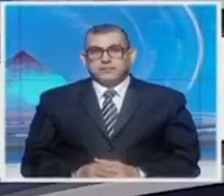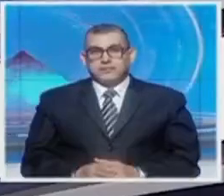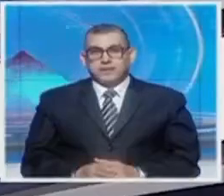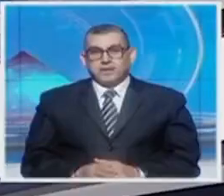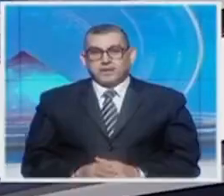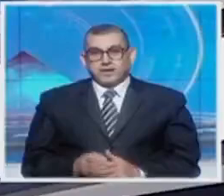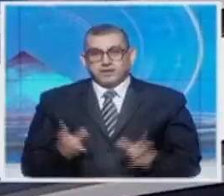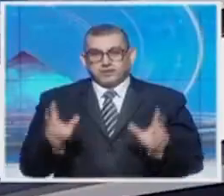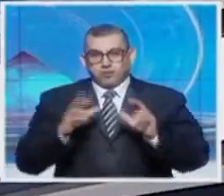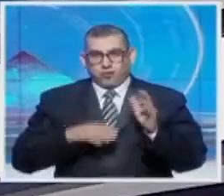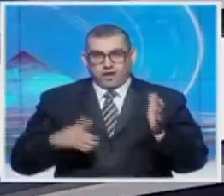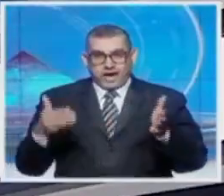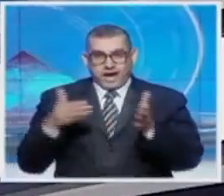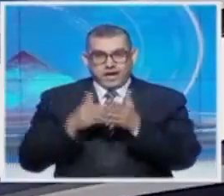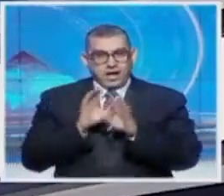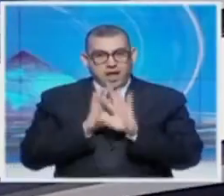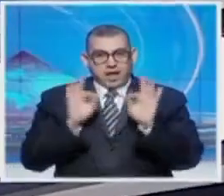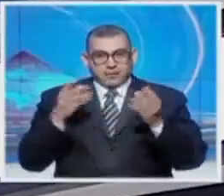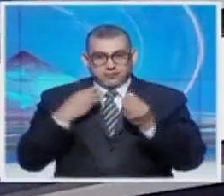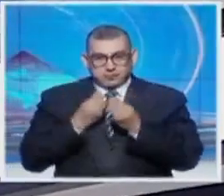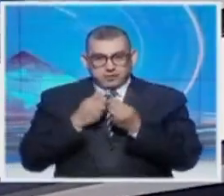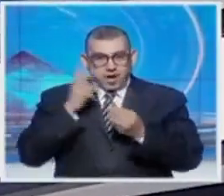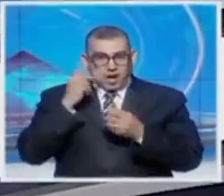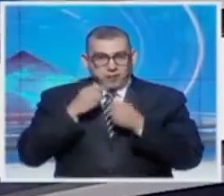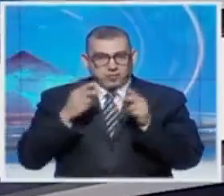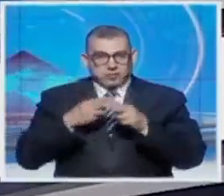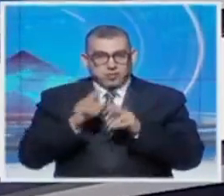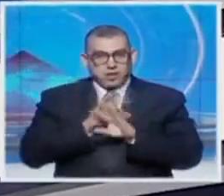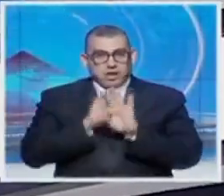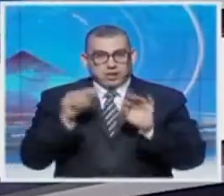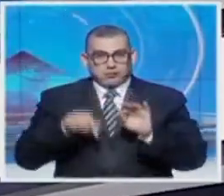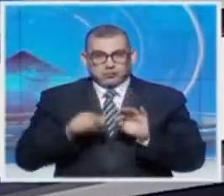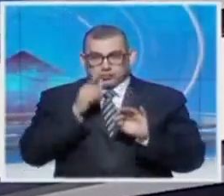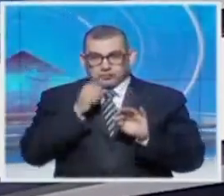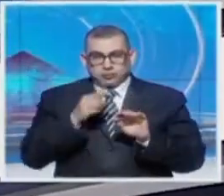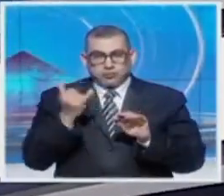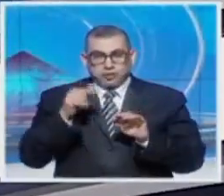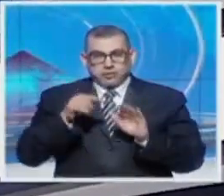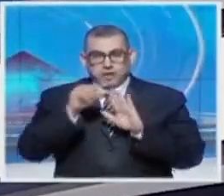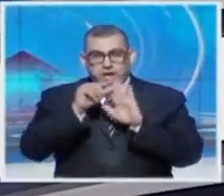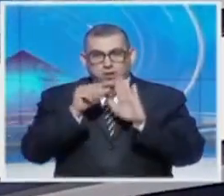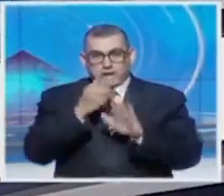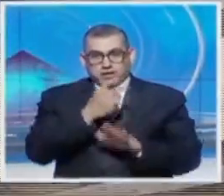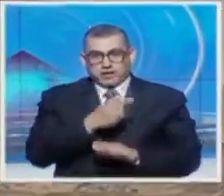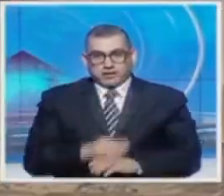مشاهدينا الكرام، كان هذا كل ما لدينا حتى اللحظة في هذه النشرة التي كان أهم ما بها.